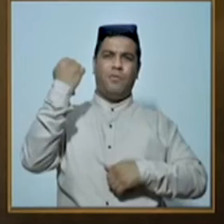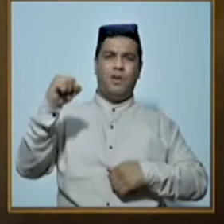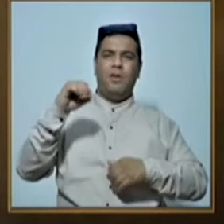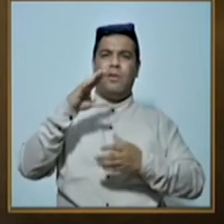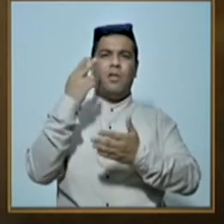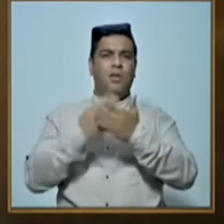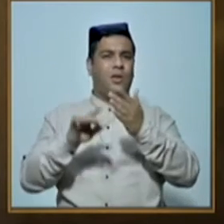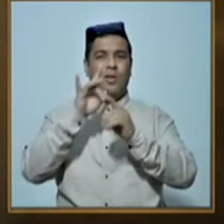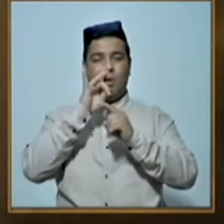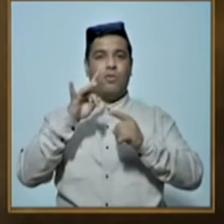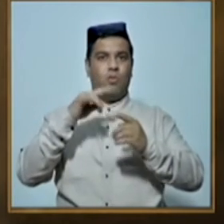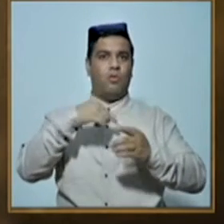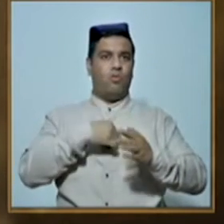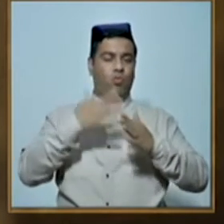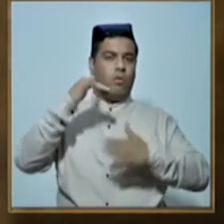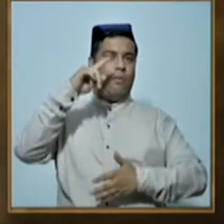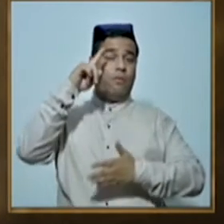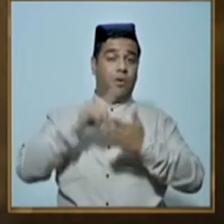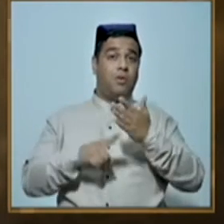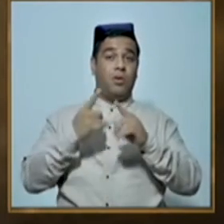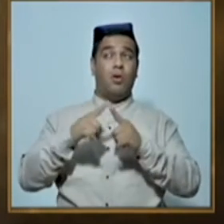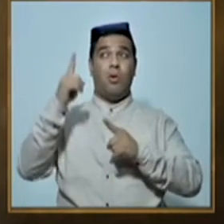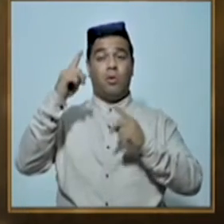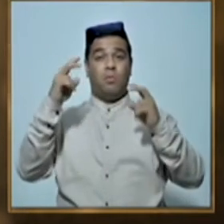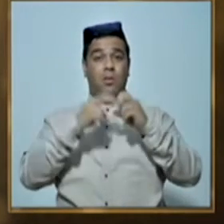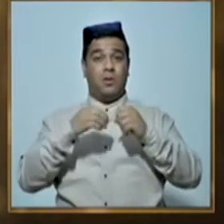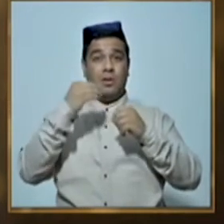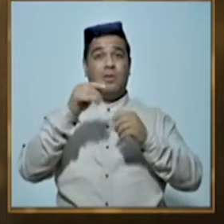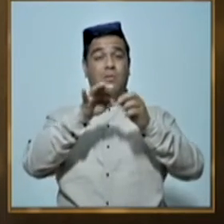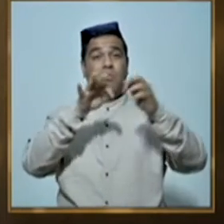o'rnashdi, shu narsa bir muddat bo'lsa ham paydo bo'ldi.